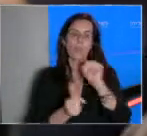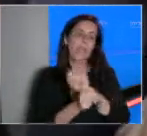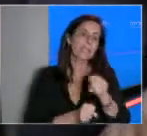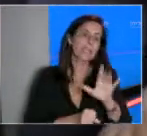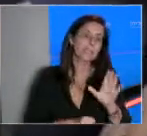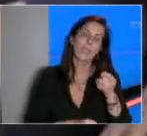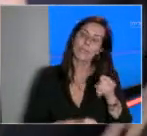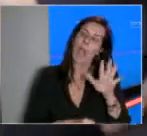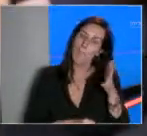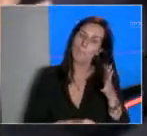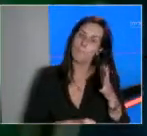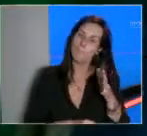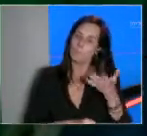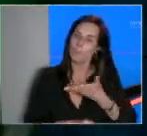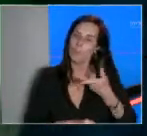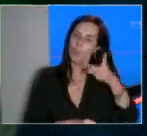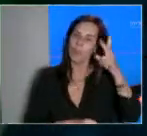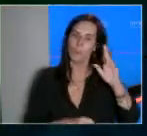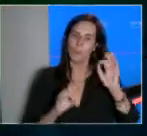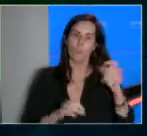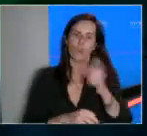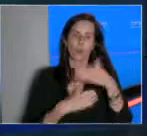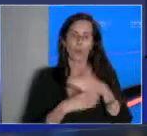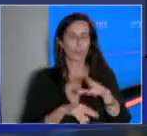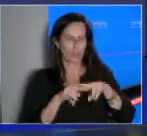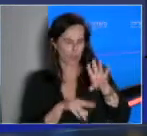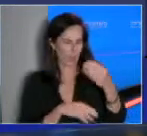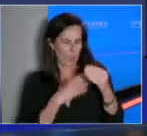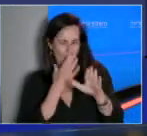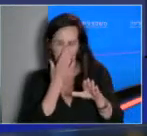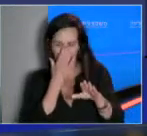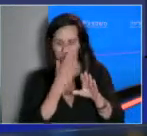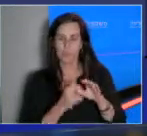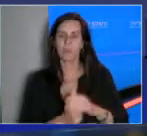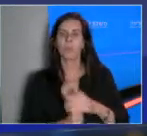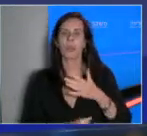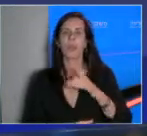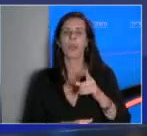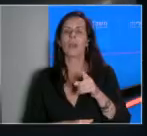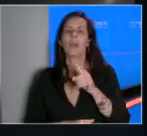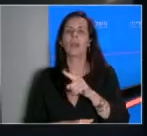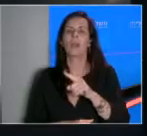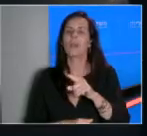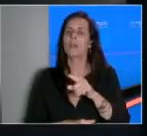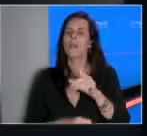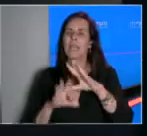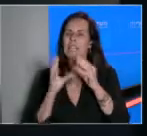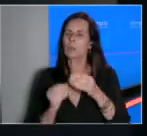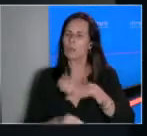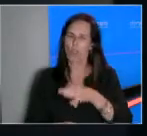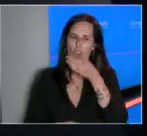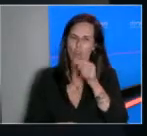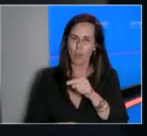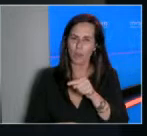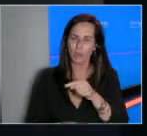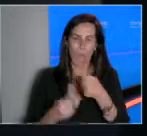האסירים, גם זה הולך וצובר תאוצה ממש בשבועות האחרונים. תשארי איתי רגע על הקו דקלה, שנייה, אני רוצה לחזור אליך לסיכום. אורל, לסיכום אני רוצה לשאול